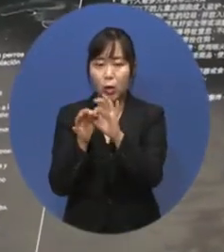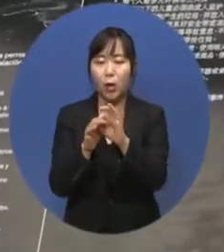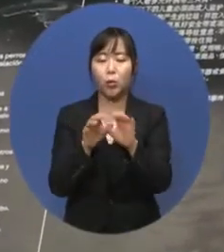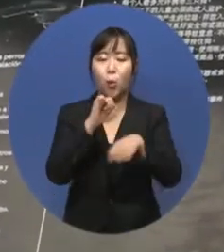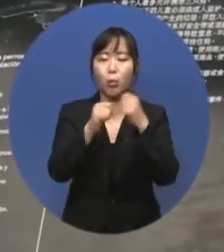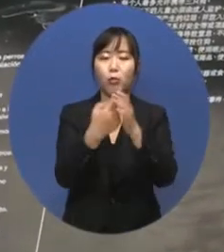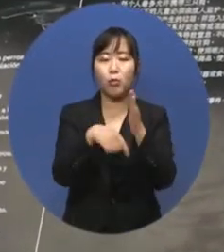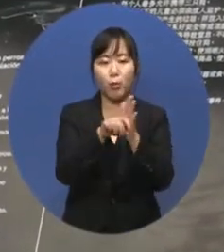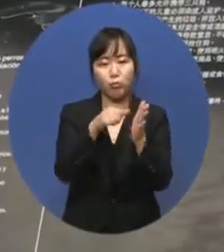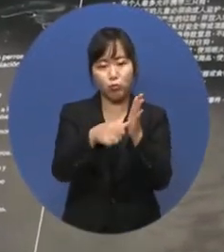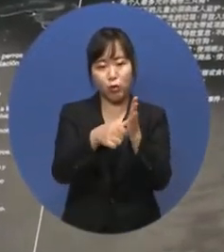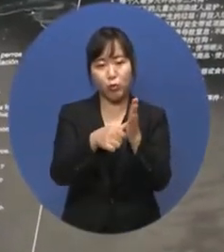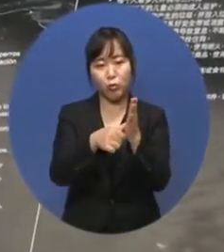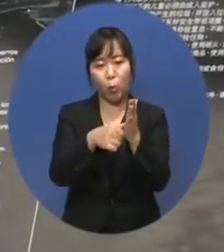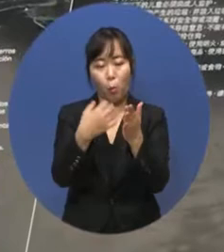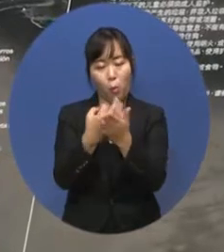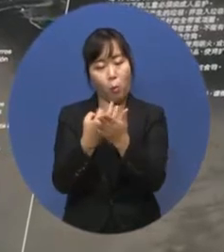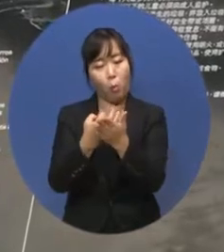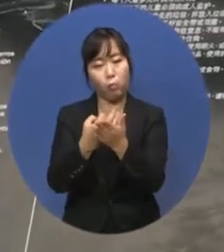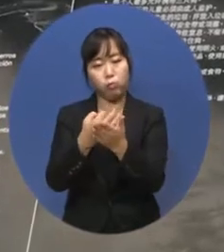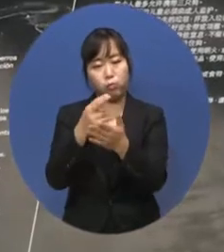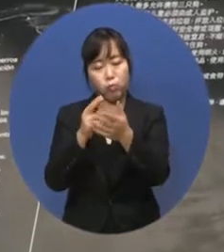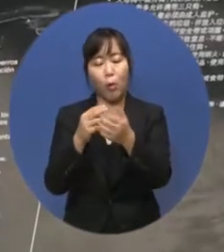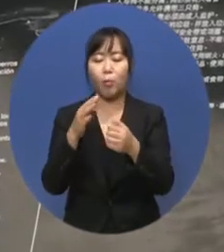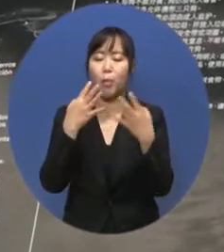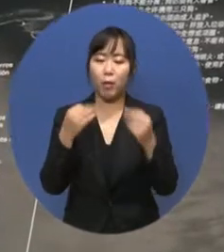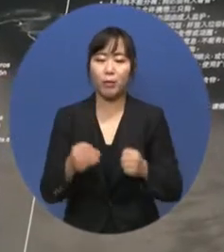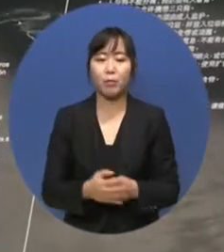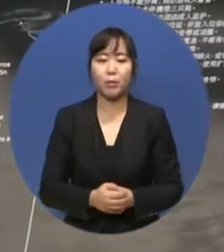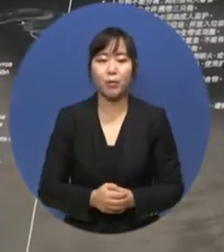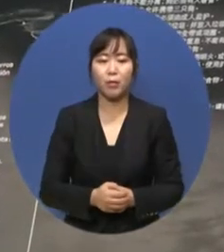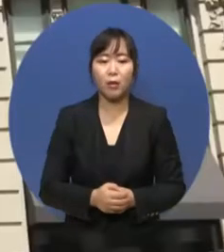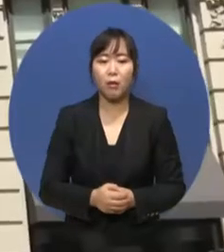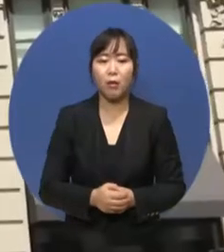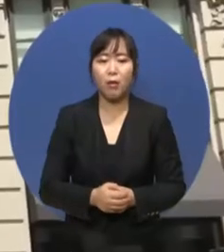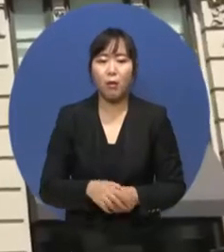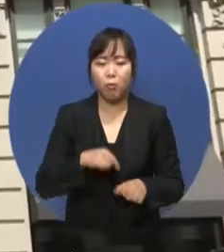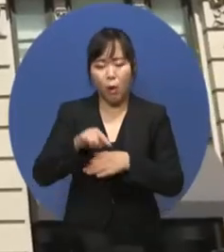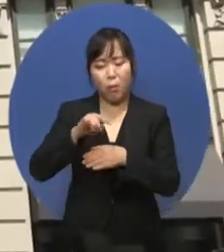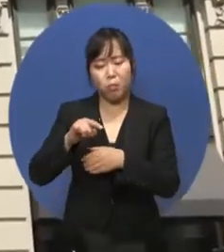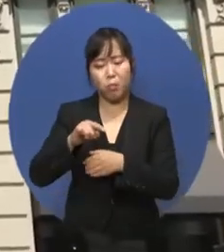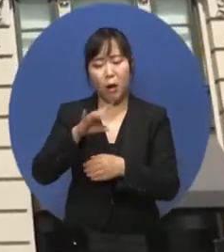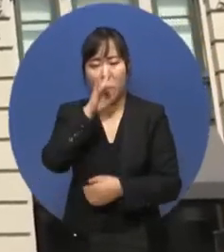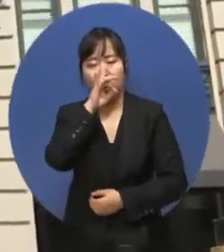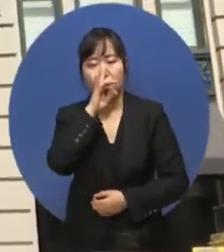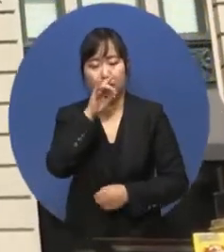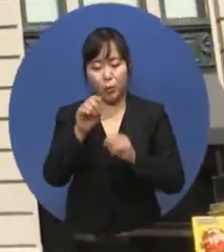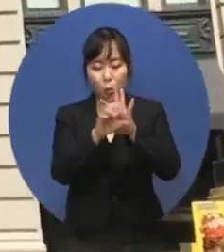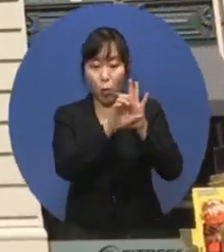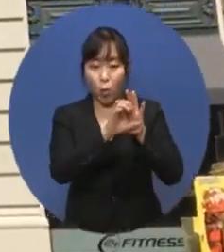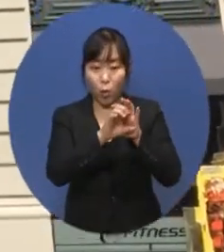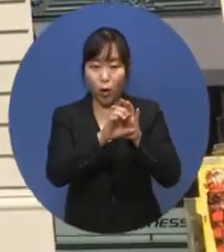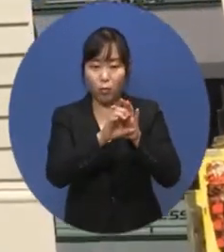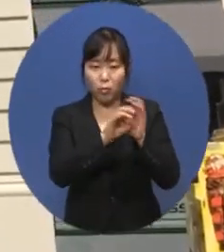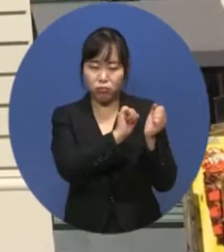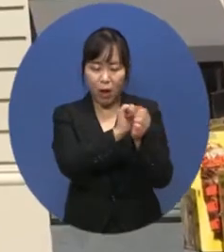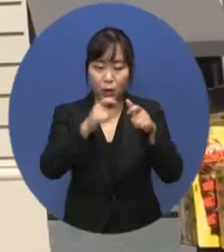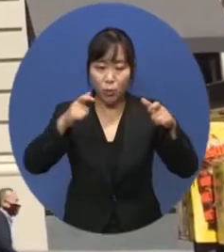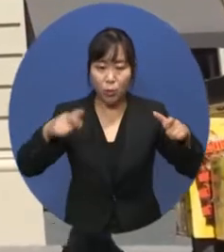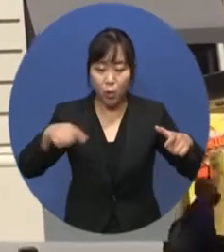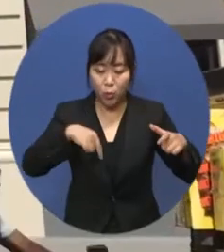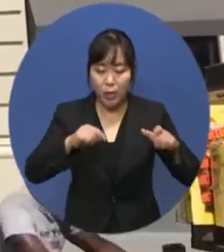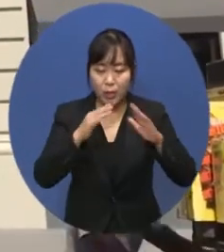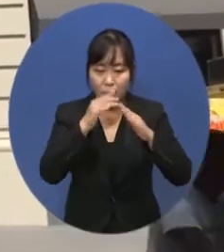위한 상품들은 오히려 매출이 급증했습니다. 외출을 자제해야만 했던 코로나19 기간 동안 반려견은 더